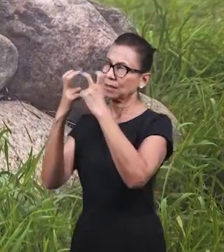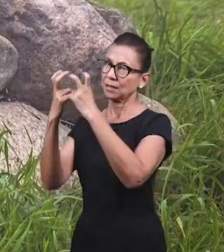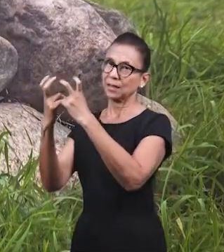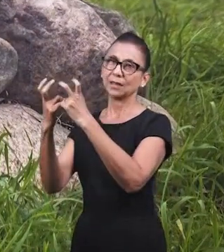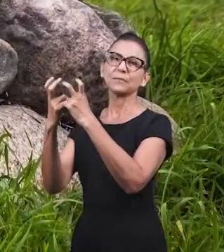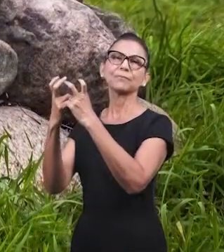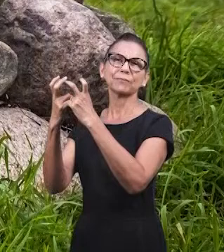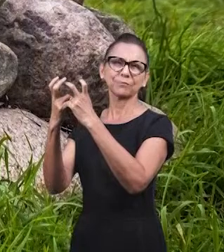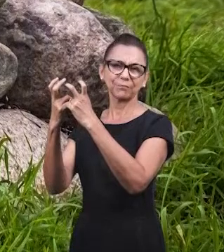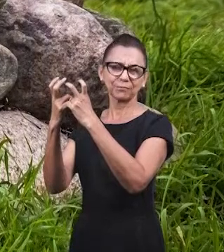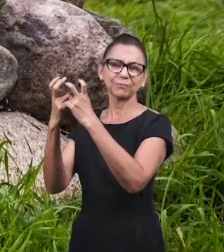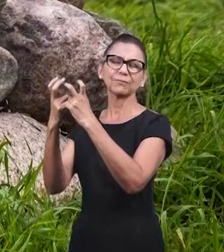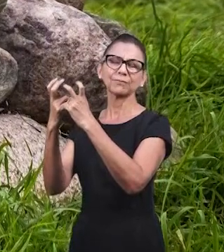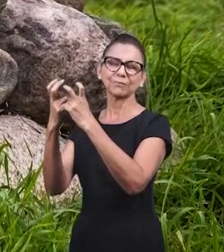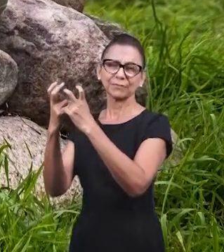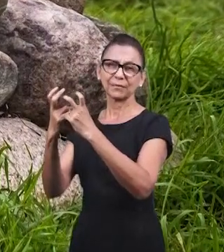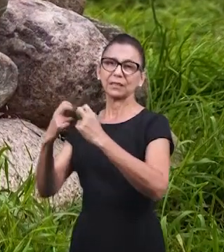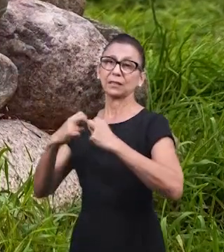на